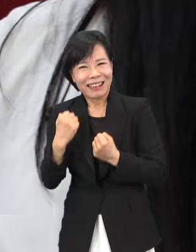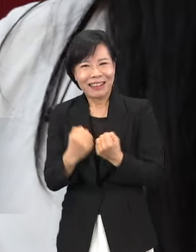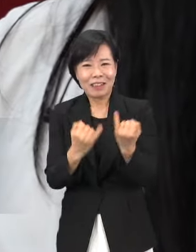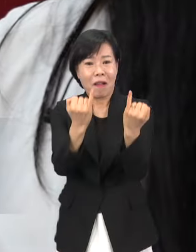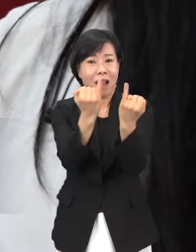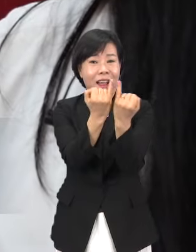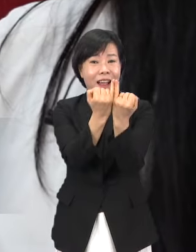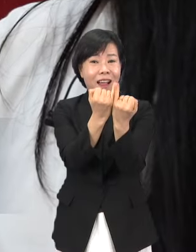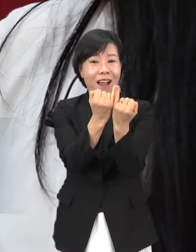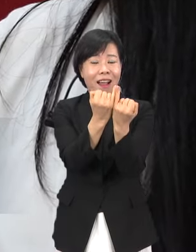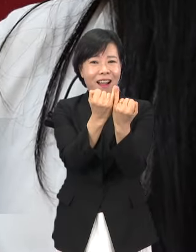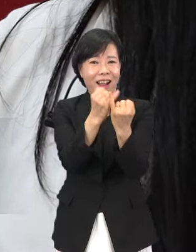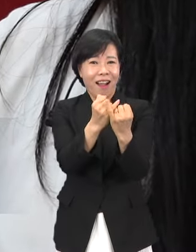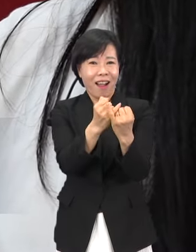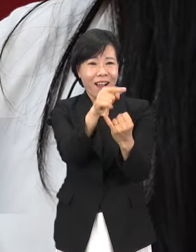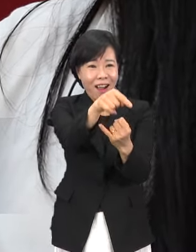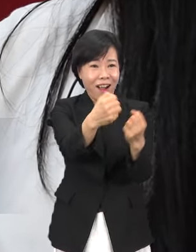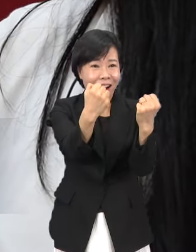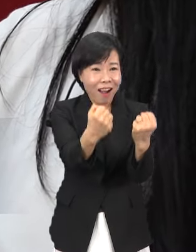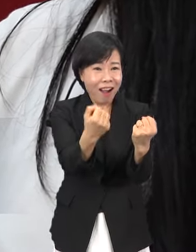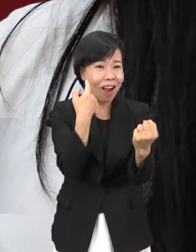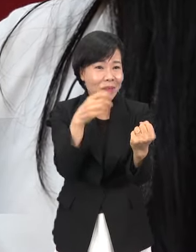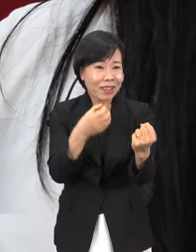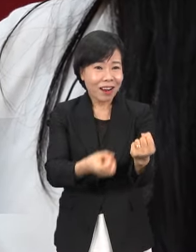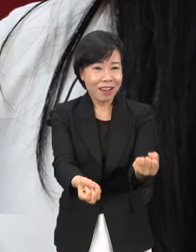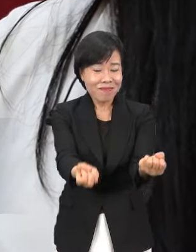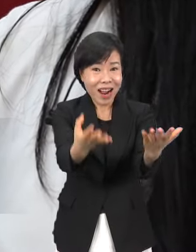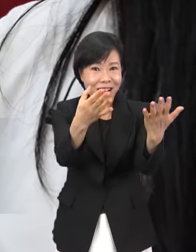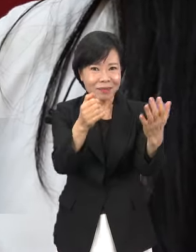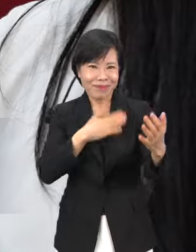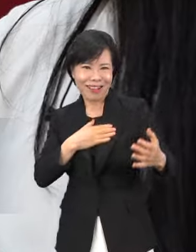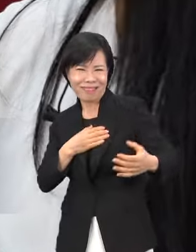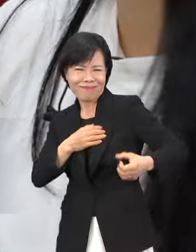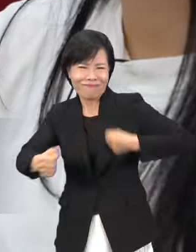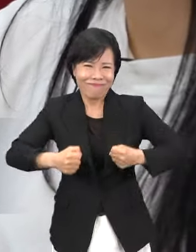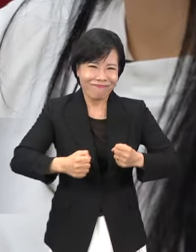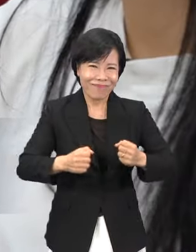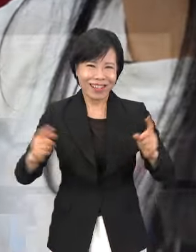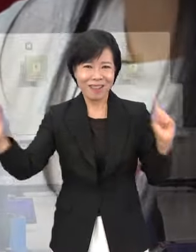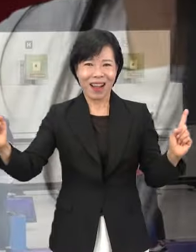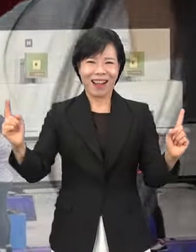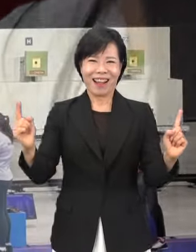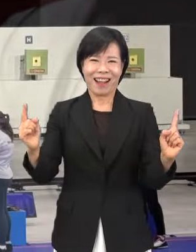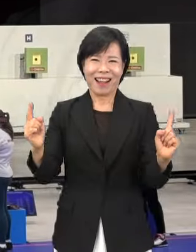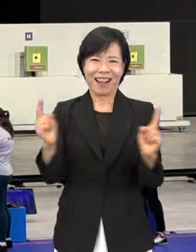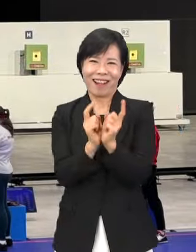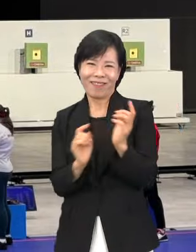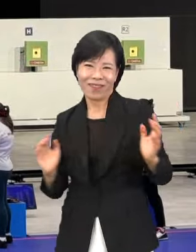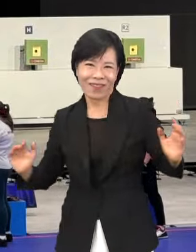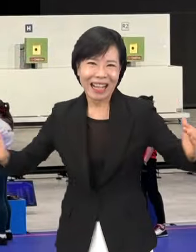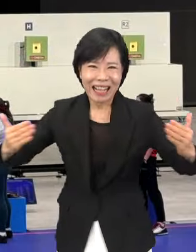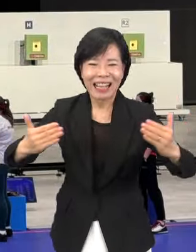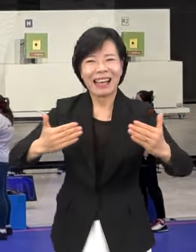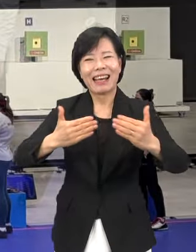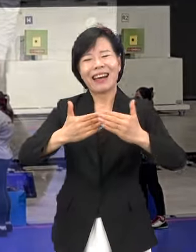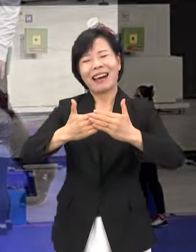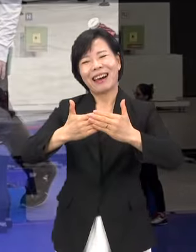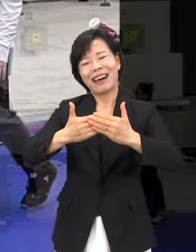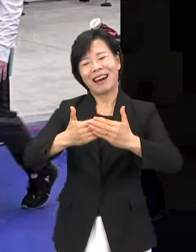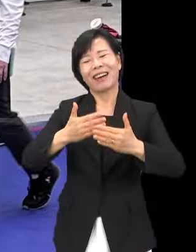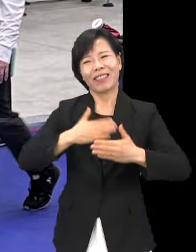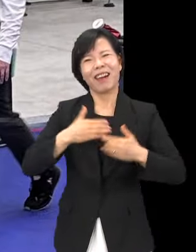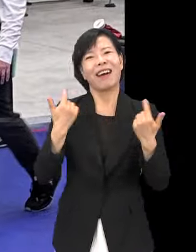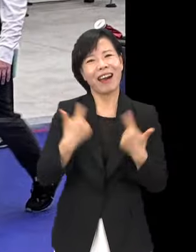자꾸만 일단 군대기 이렇게 됐는데 예진이가 저기 있으니까 안 되겠어요 그냥 뛰쳐나가죠 그래서 예진이 달려오고 있었고